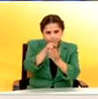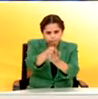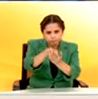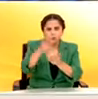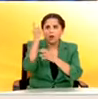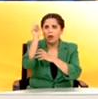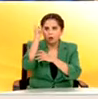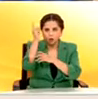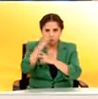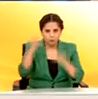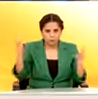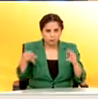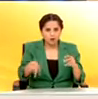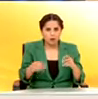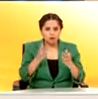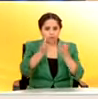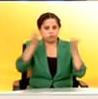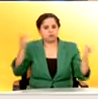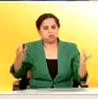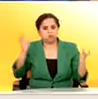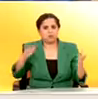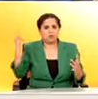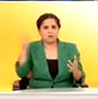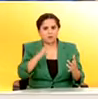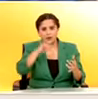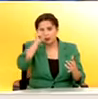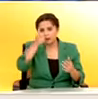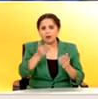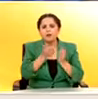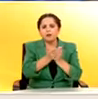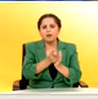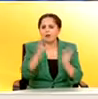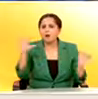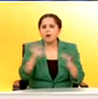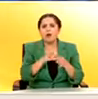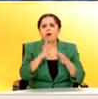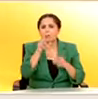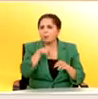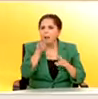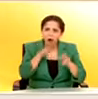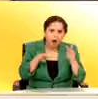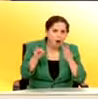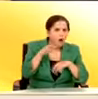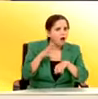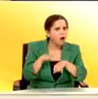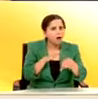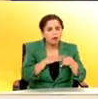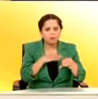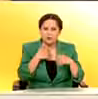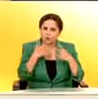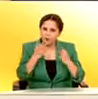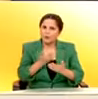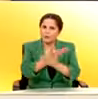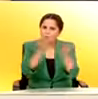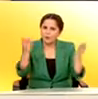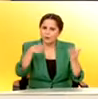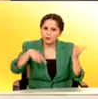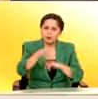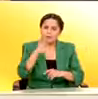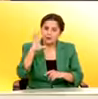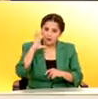हेलीकॉप्टर और एयरक्राफ्ट म्यूजियम है जो इंडियन नेवी से जुड़ा है। मैं आप सभी से,